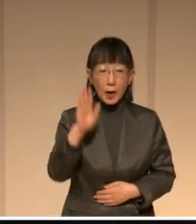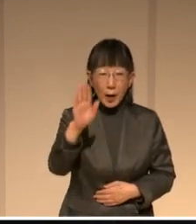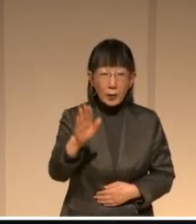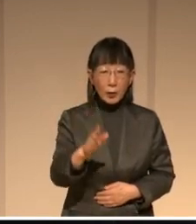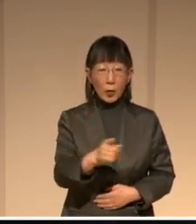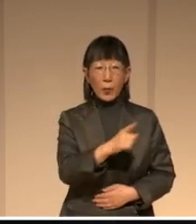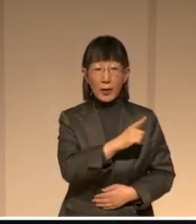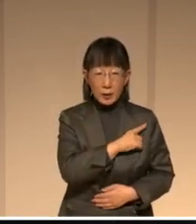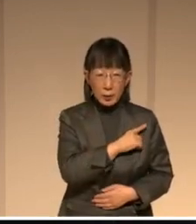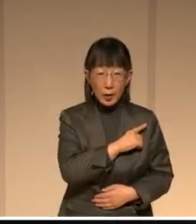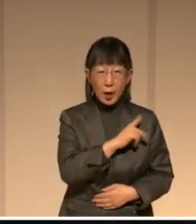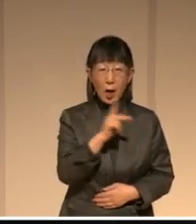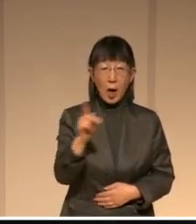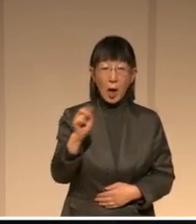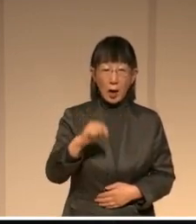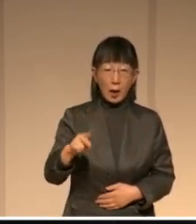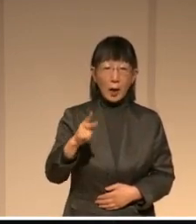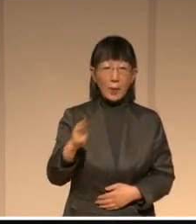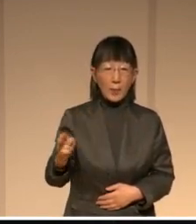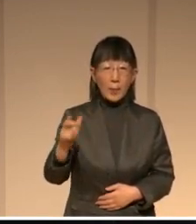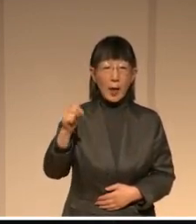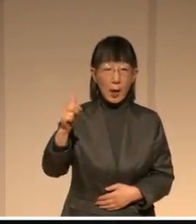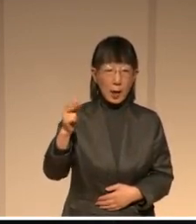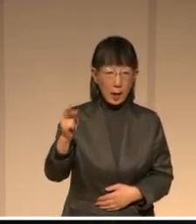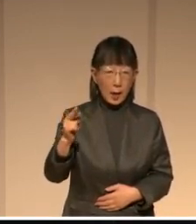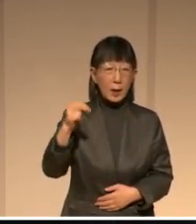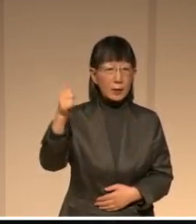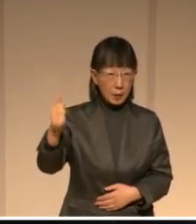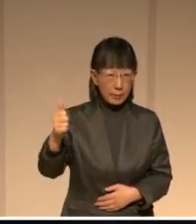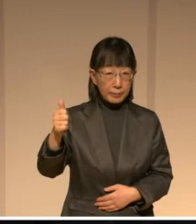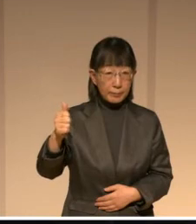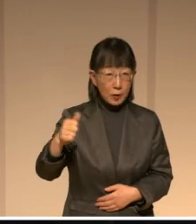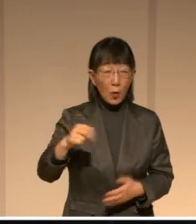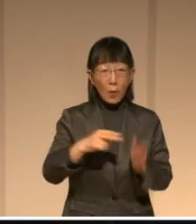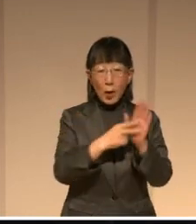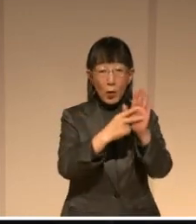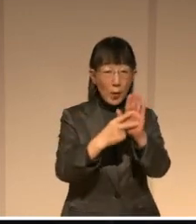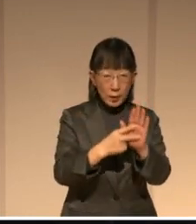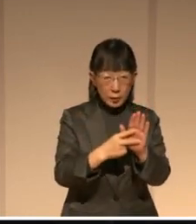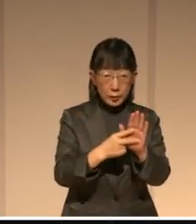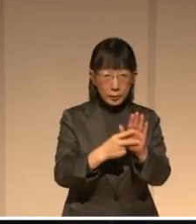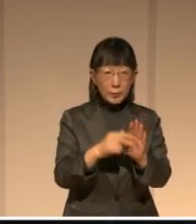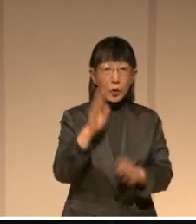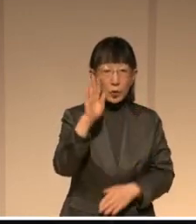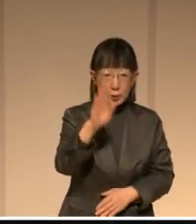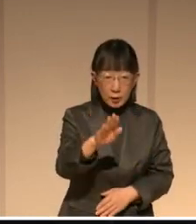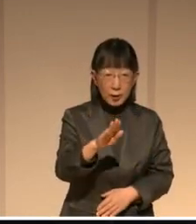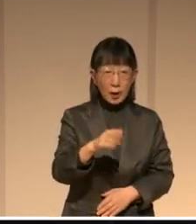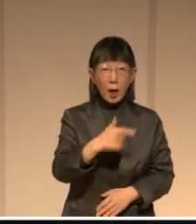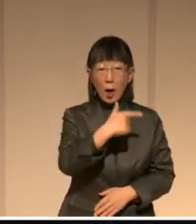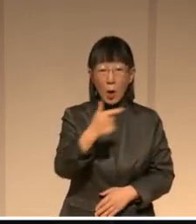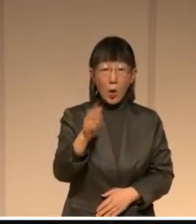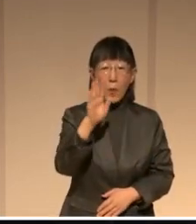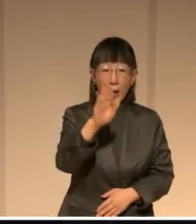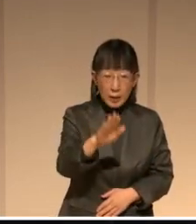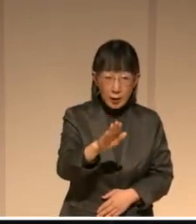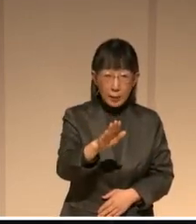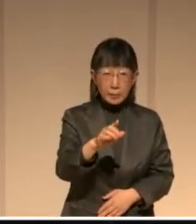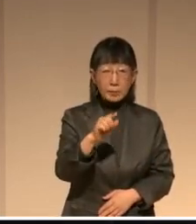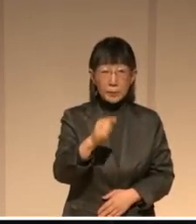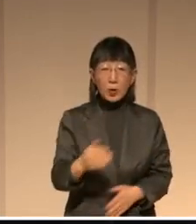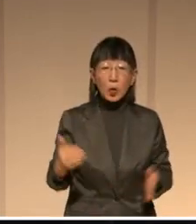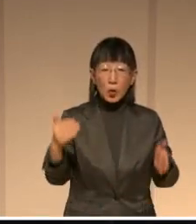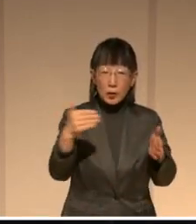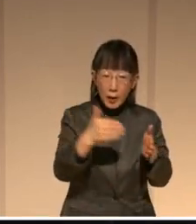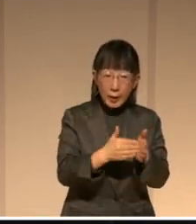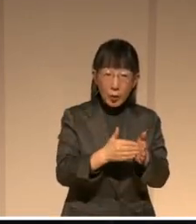演技そしてその後に oh my さんのダンスパフォーマンスさらに最後は三人皆さんそろってのパフォーマンスとなりますどうぞ